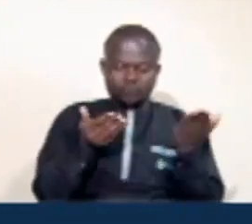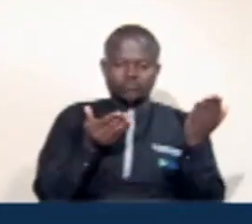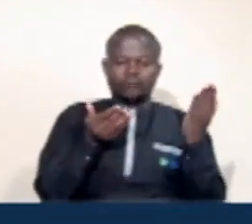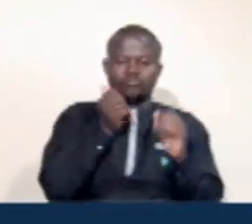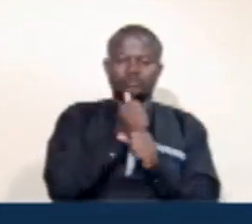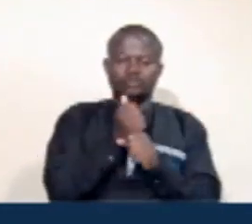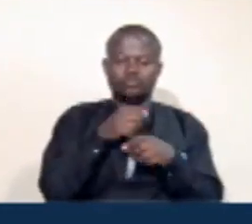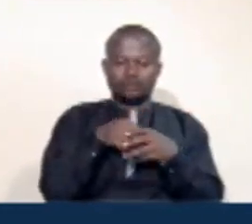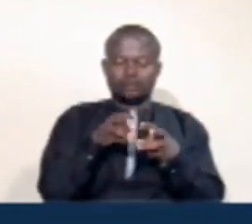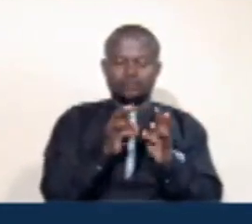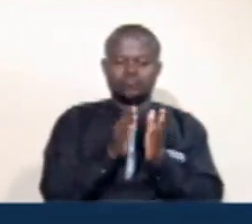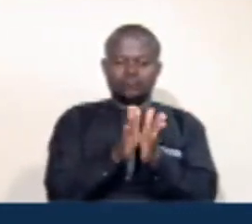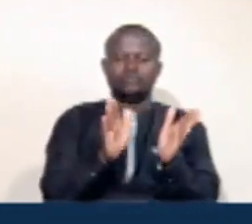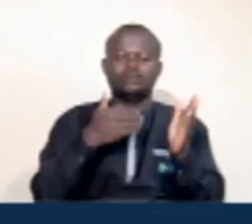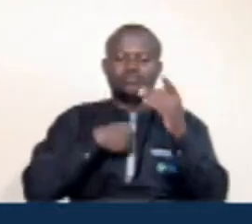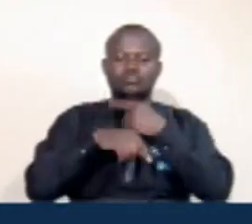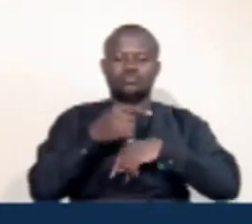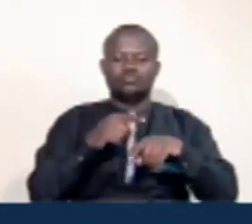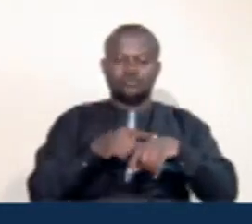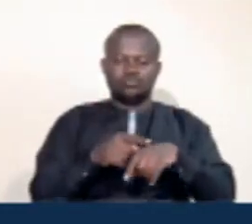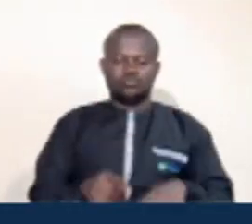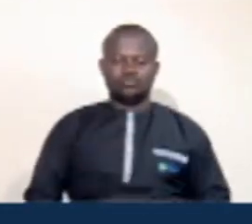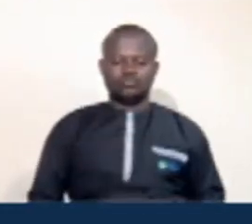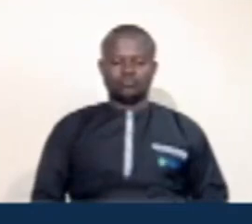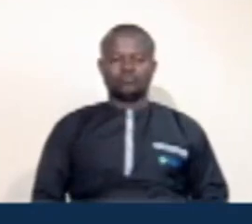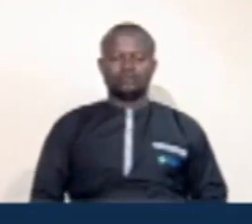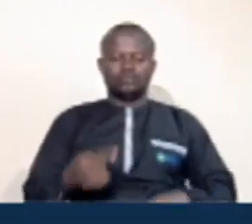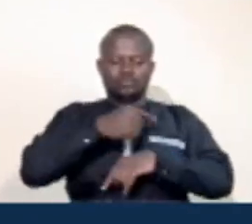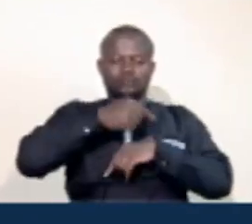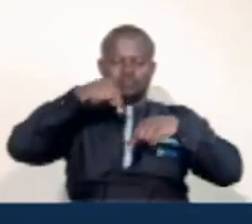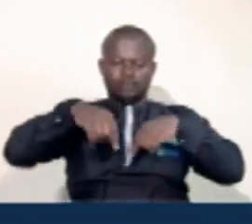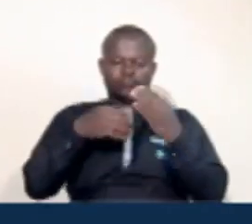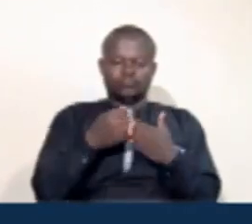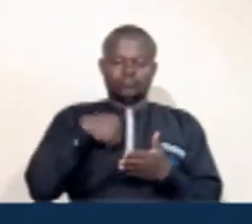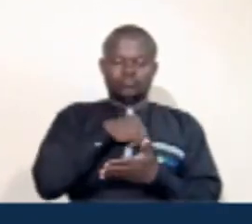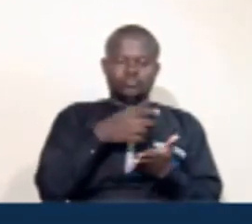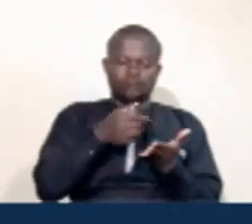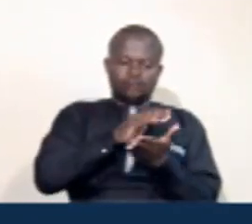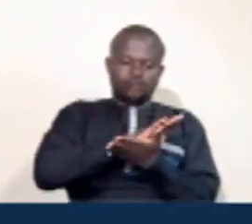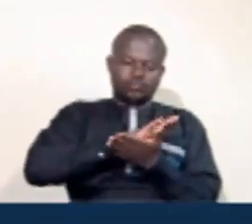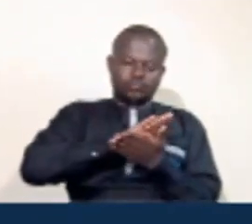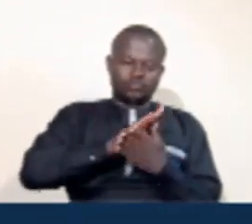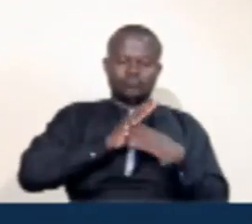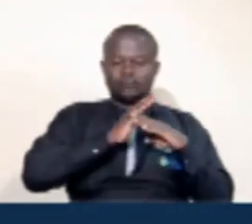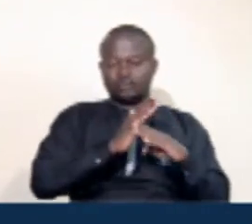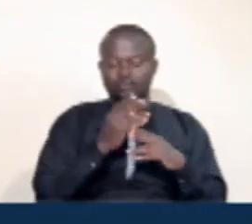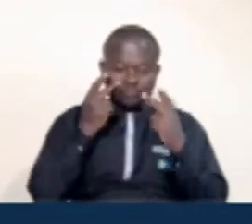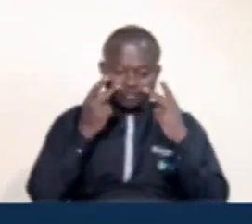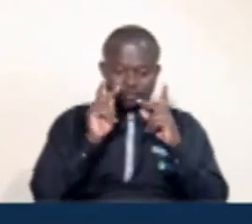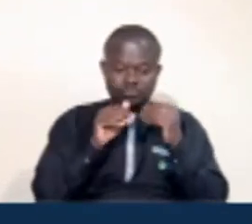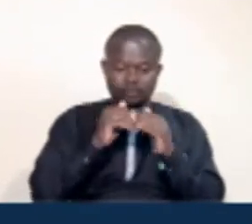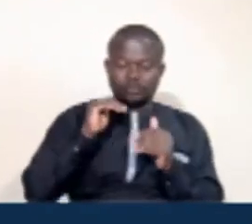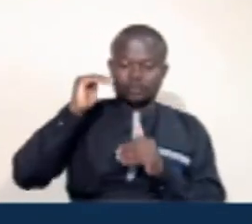byajya bikorwa mu buryo rusange ku bafite ubumuga bw'uruhu uyu munsi turishimira ko amavuta arinda iyo kanseri yabonetse ariko ku bantu